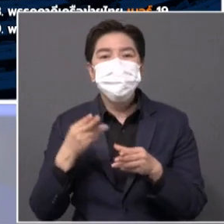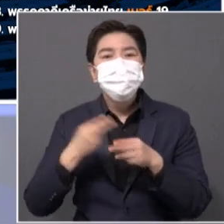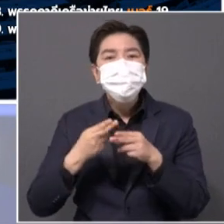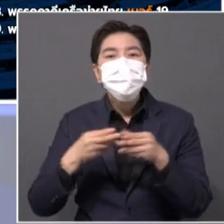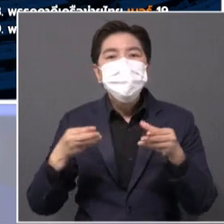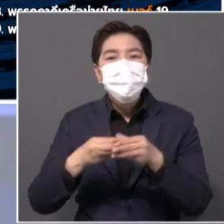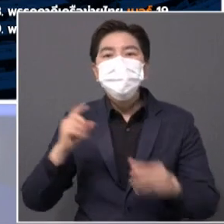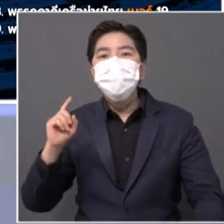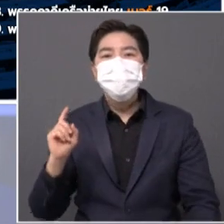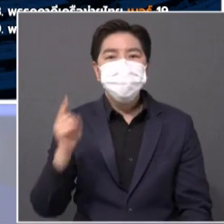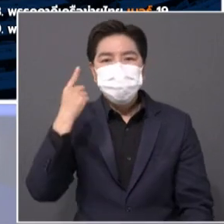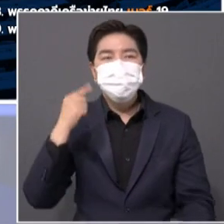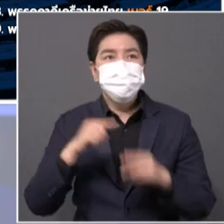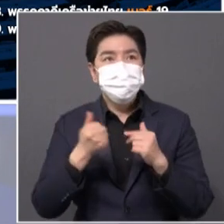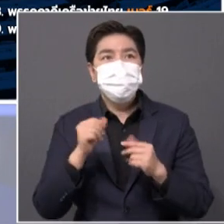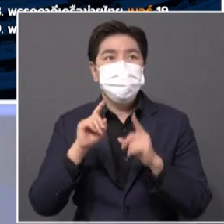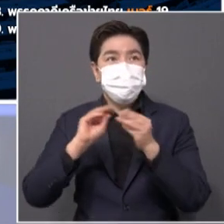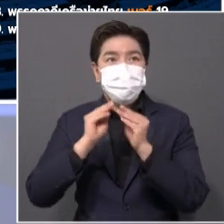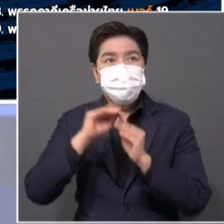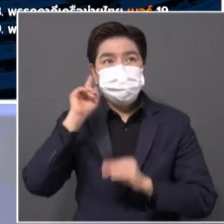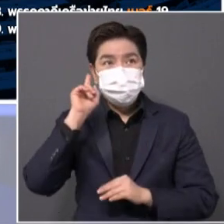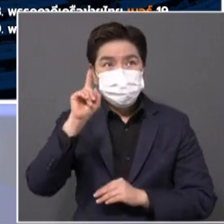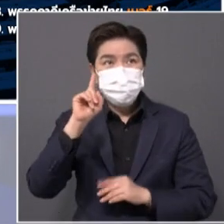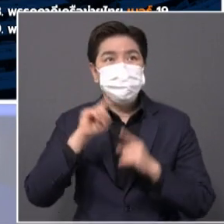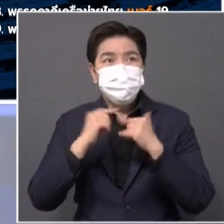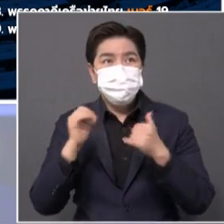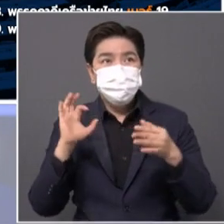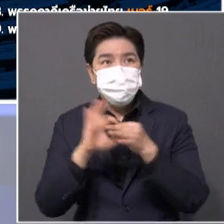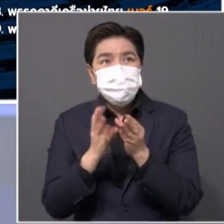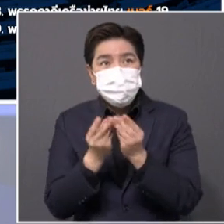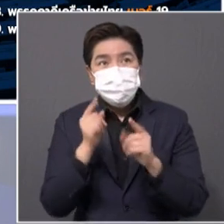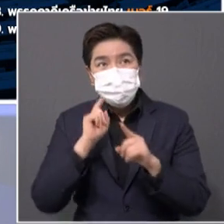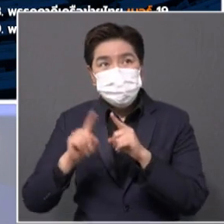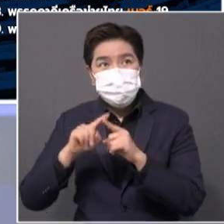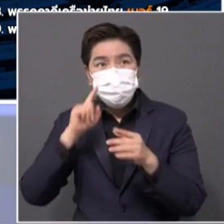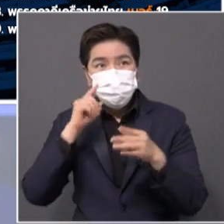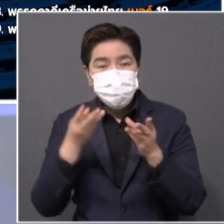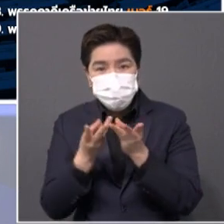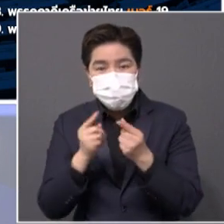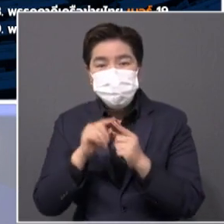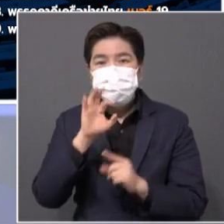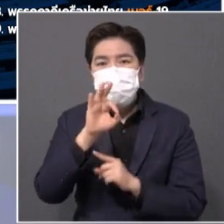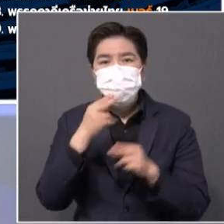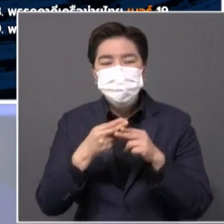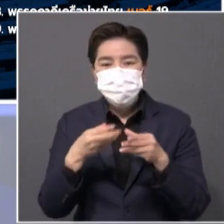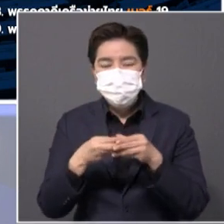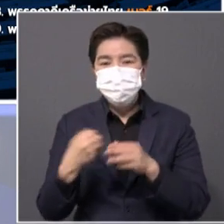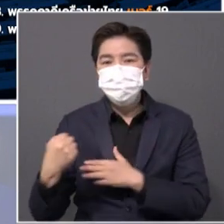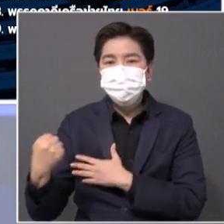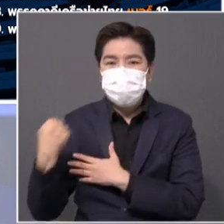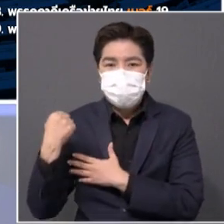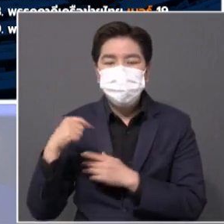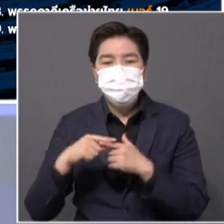ตั้งขึ้นใหม่แต่ชื่อพรรคใหม่เลยนะคะแล้วก็มีการที่จะพูดถึงเรื่องของตัวเลขพรรคที่ได้หมายเลข 9ชื่อพรรคพลัง